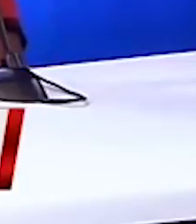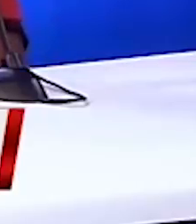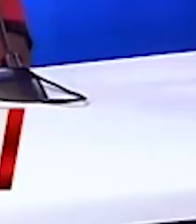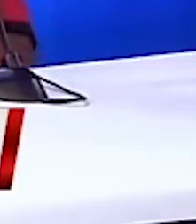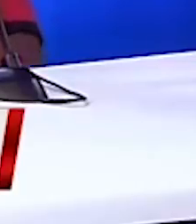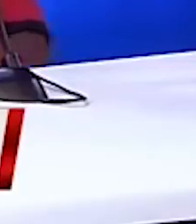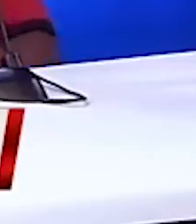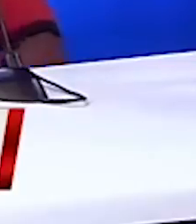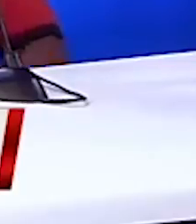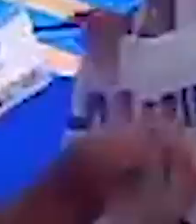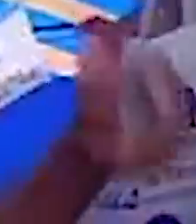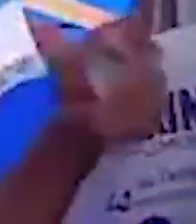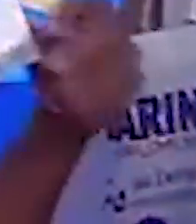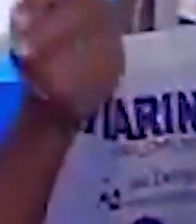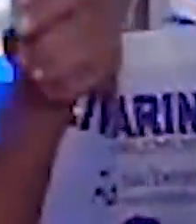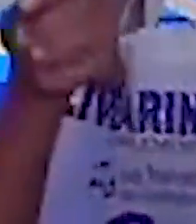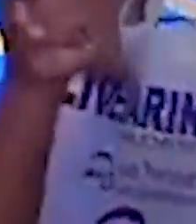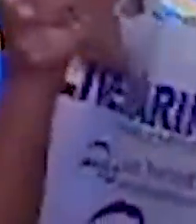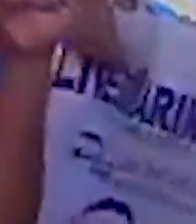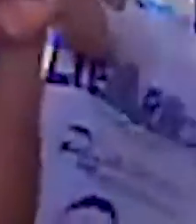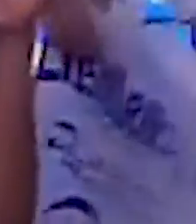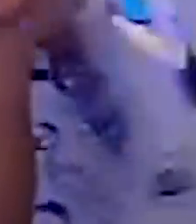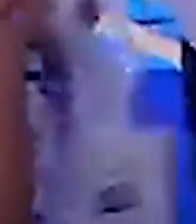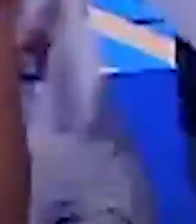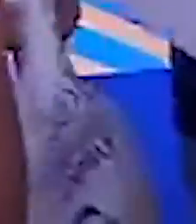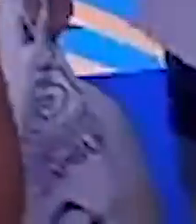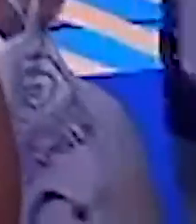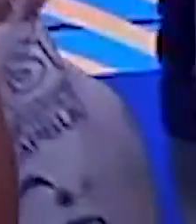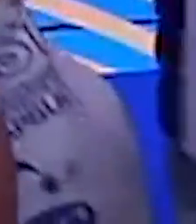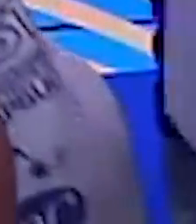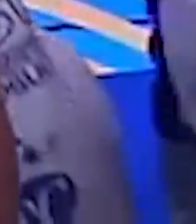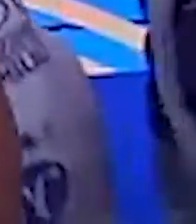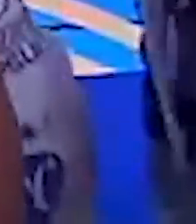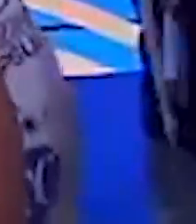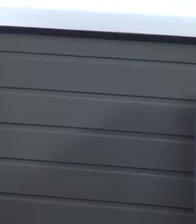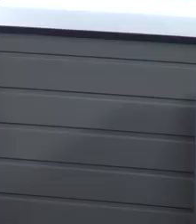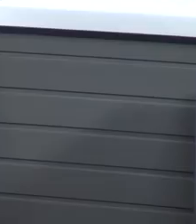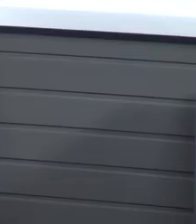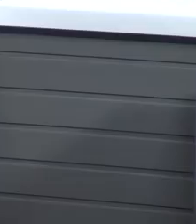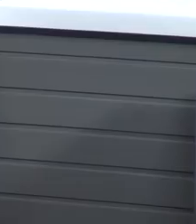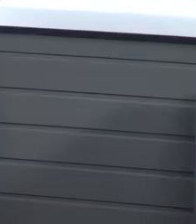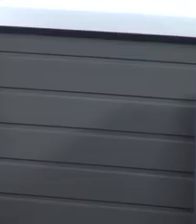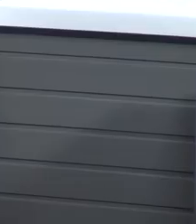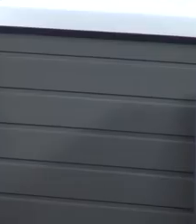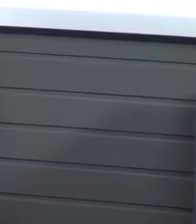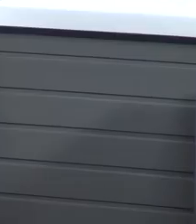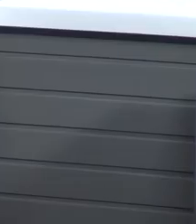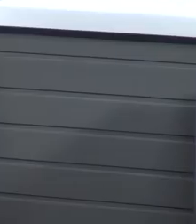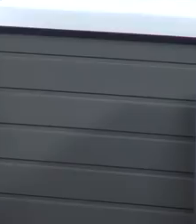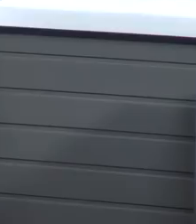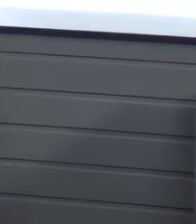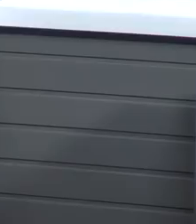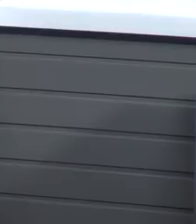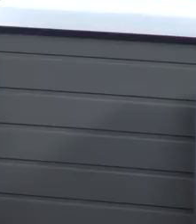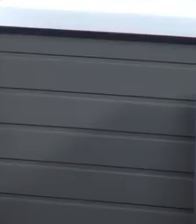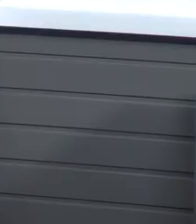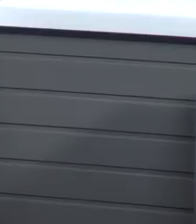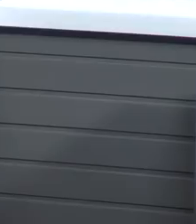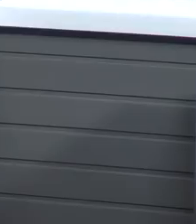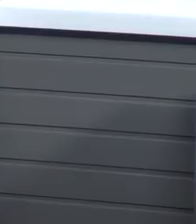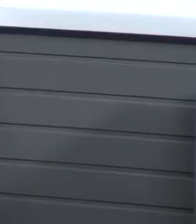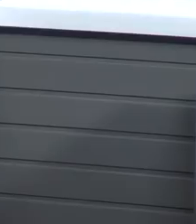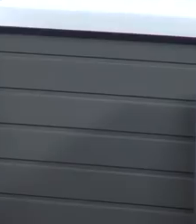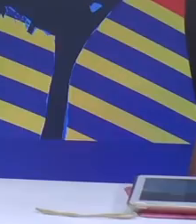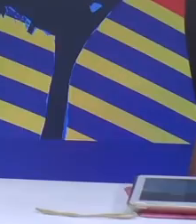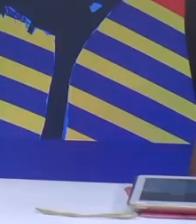may katapatan. Kaya nararapat lamang na kayo ay gawaran ng karangalan. Mga pulis at tanod ng barangay, family driver,